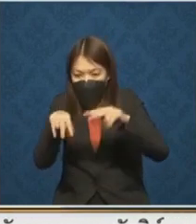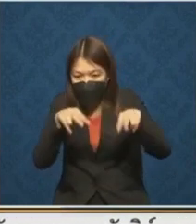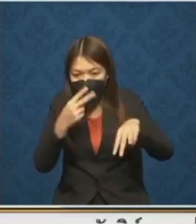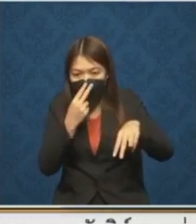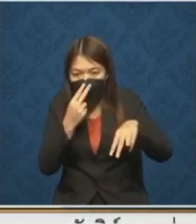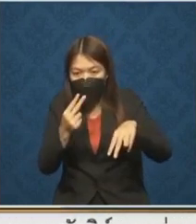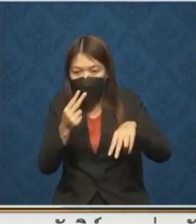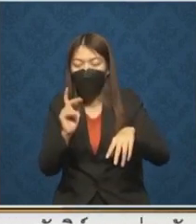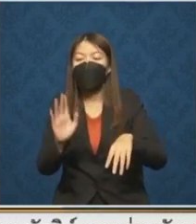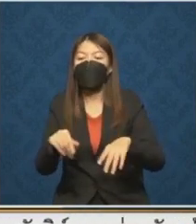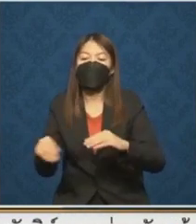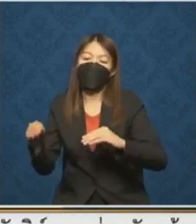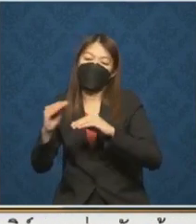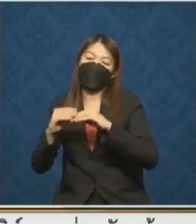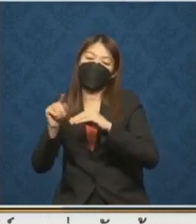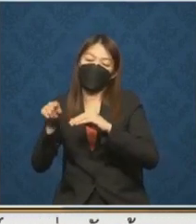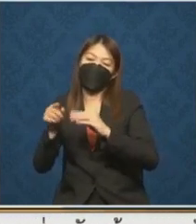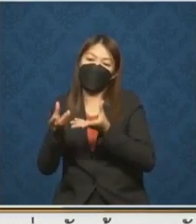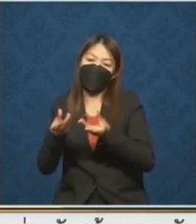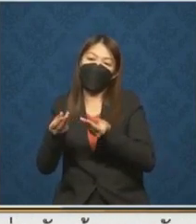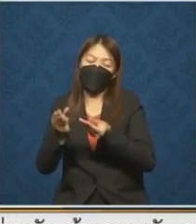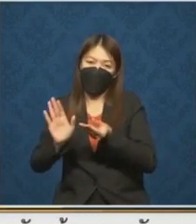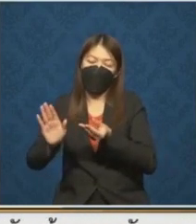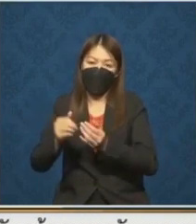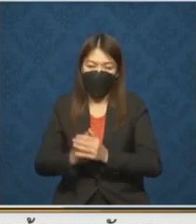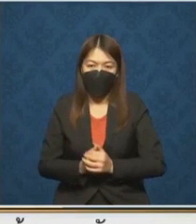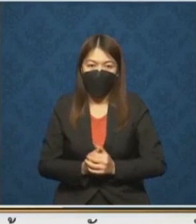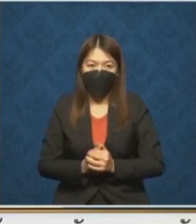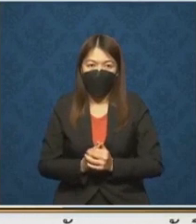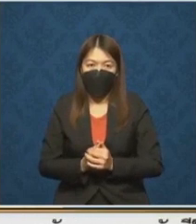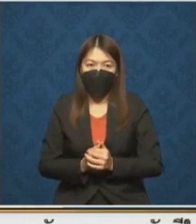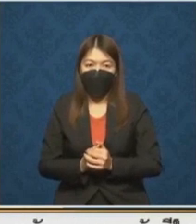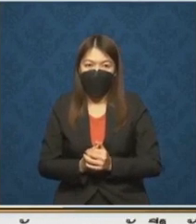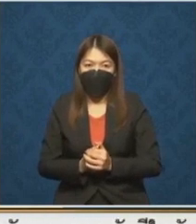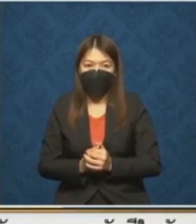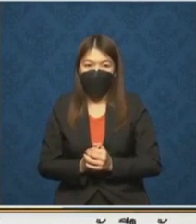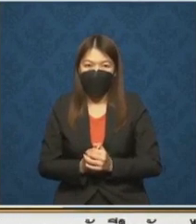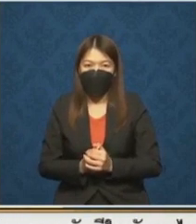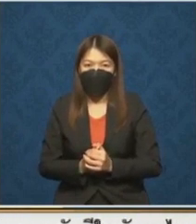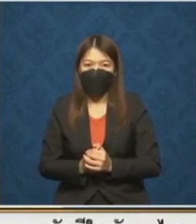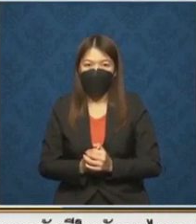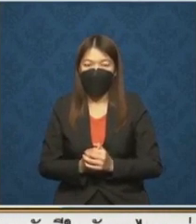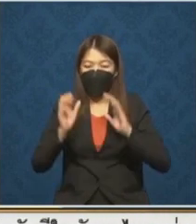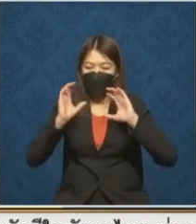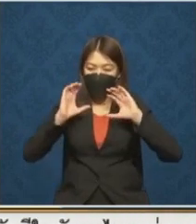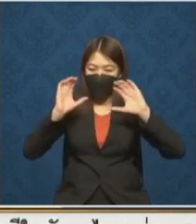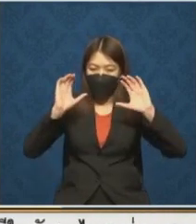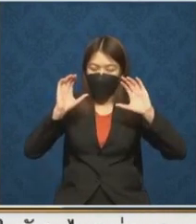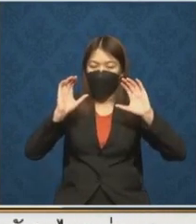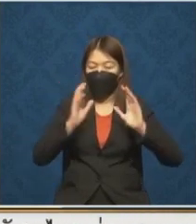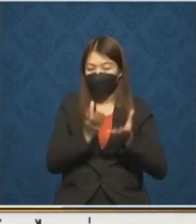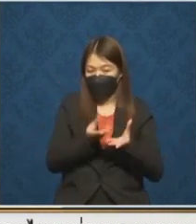ที่จะเพิ่มที่ดินจะเพิ่มทดินจากรัฐมาเป็ของเอกชน